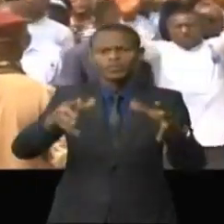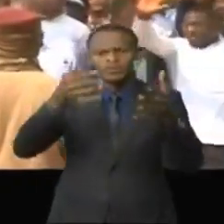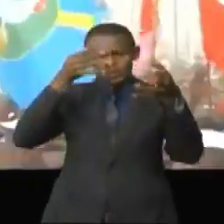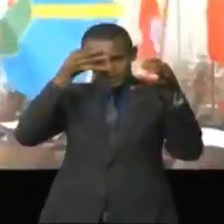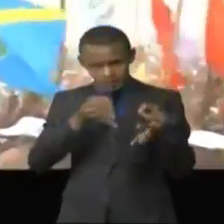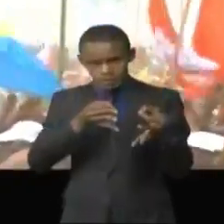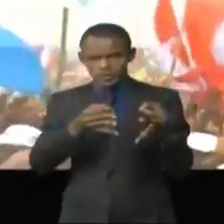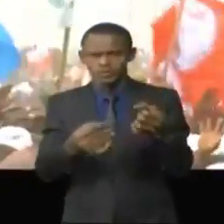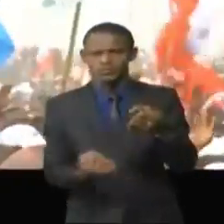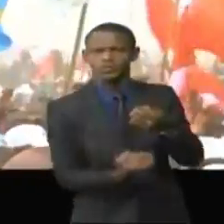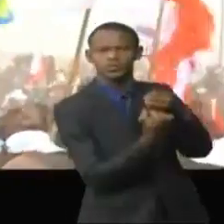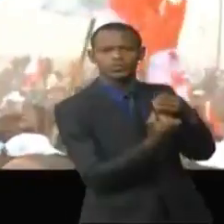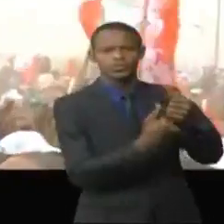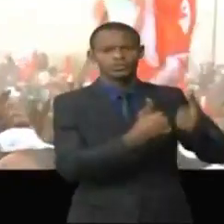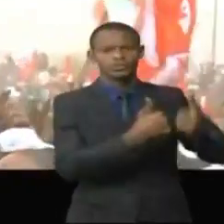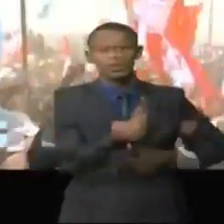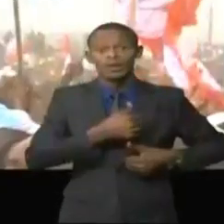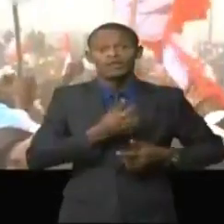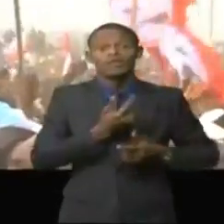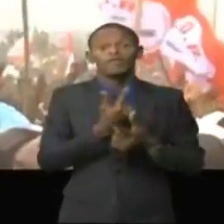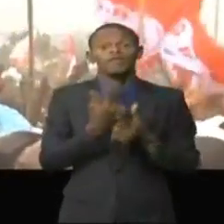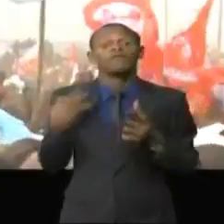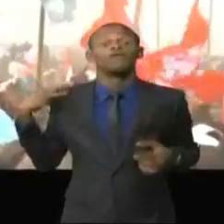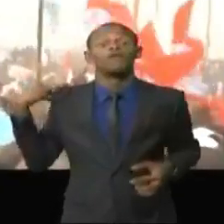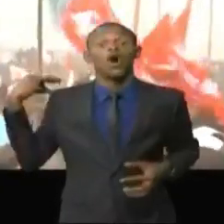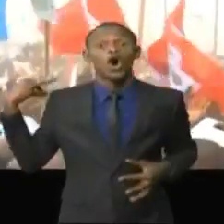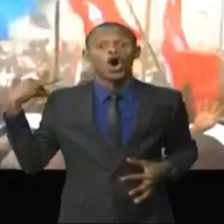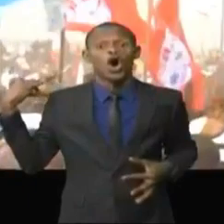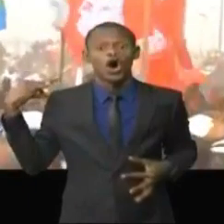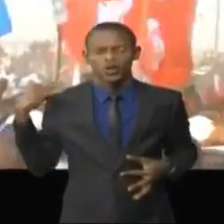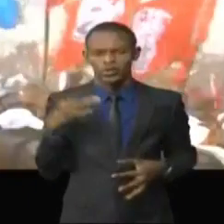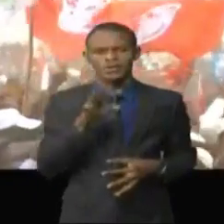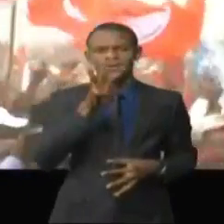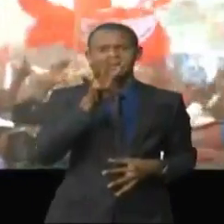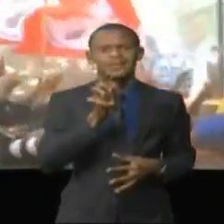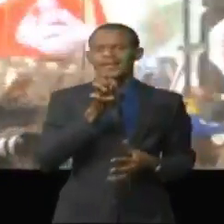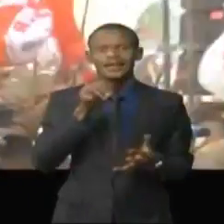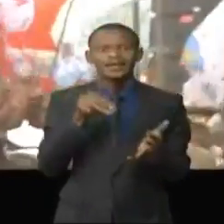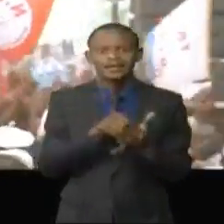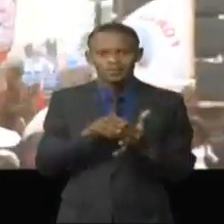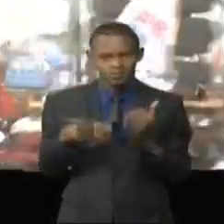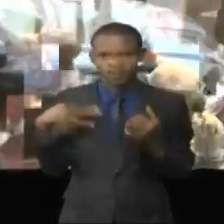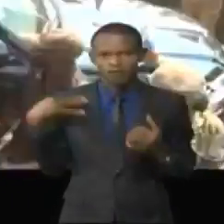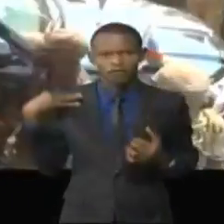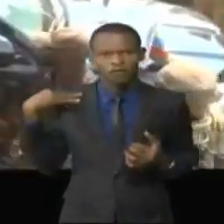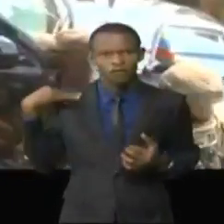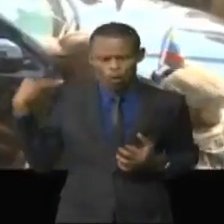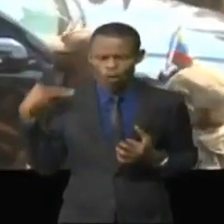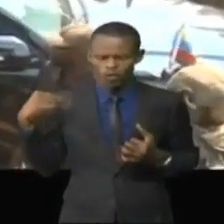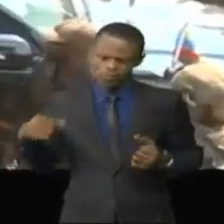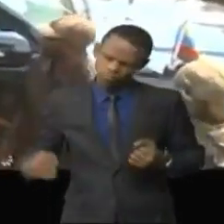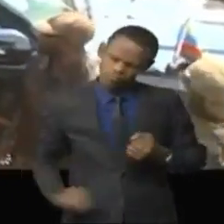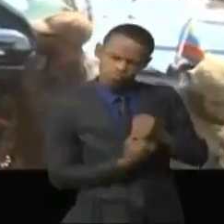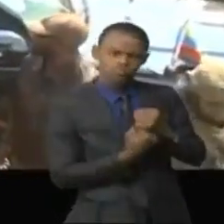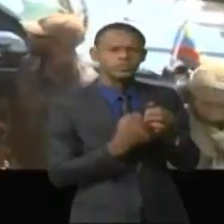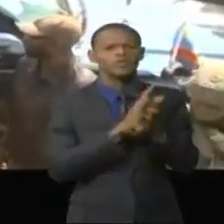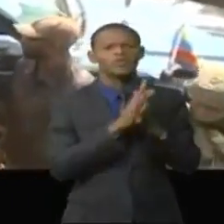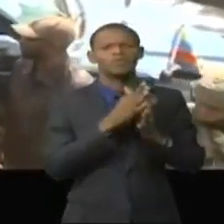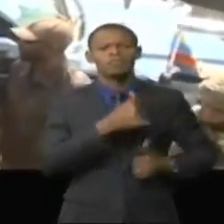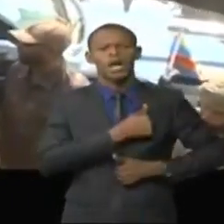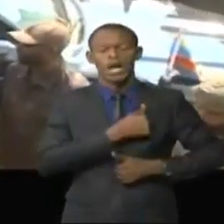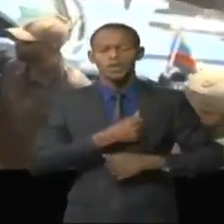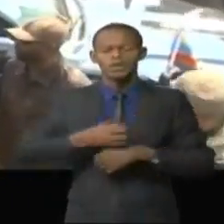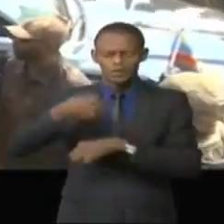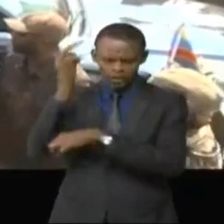Congo. Aujourd'hui, nous sommes environ 40 000 jeunes formés, prêts à contrer les de nos ennemis. Meeting